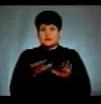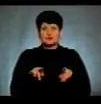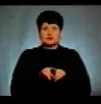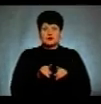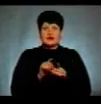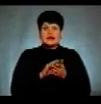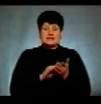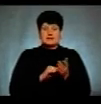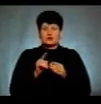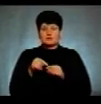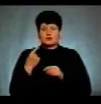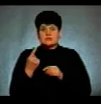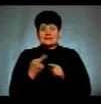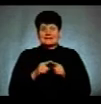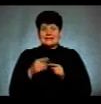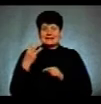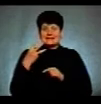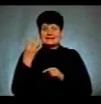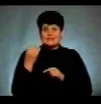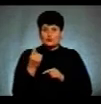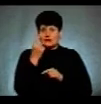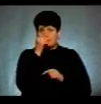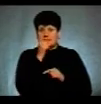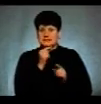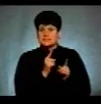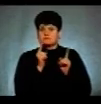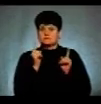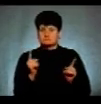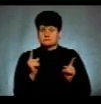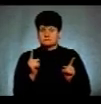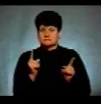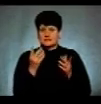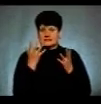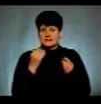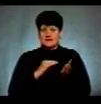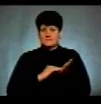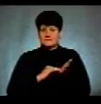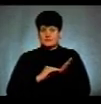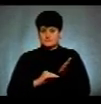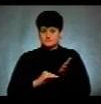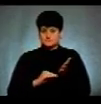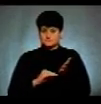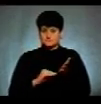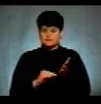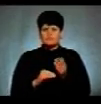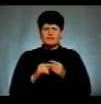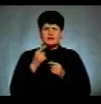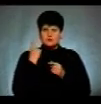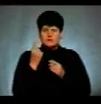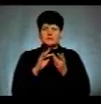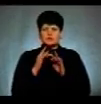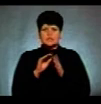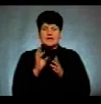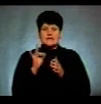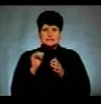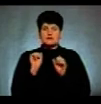звичайний рецепт форми номер 1, це є 30 днів, один місяць з дня виписування. Тобто за одним електронним рецептом